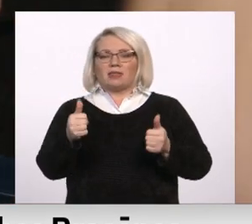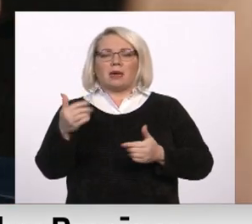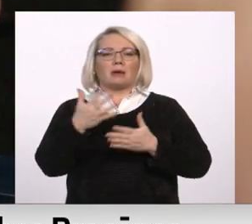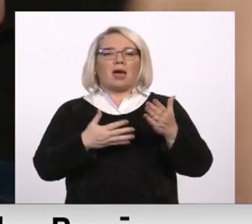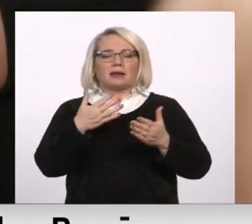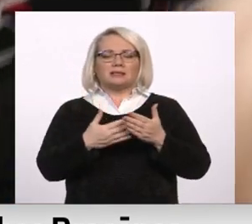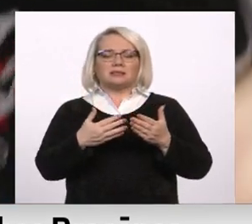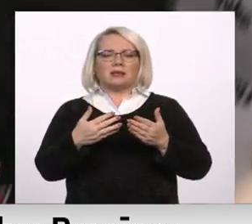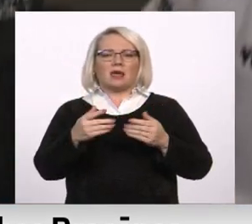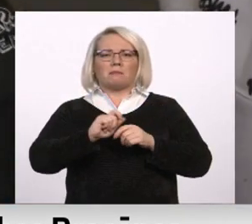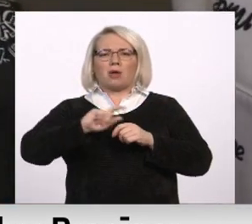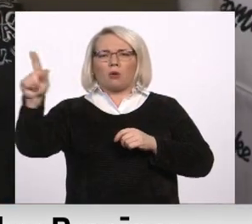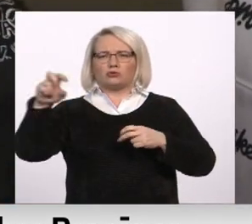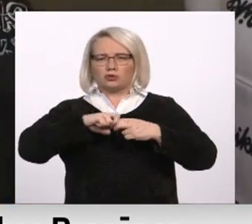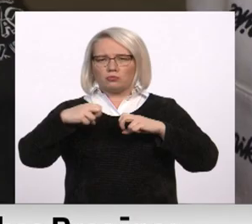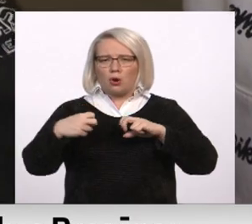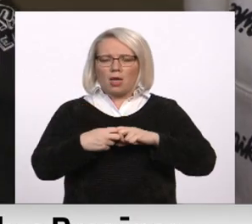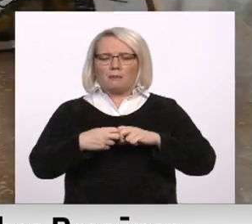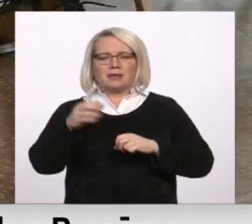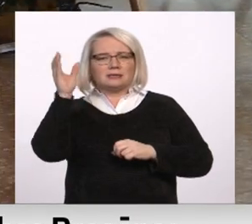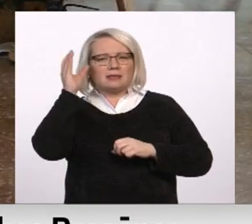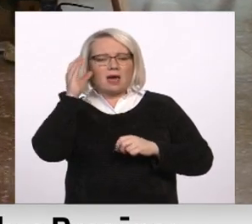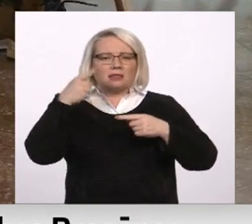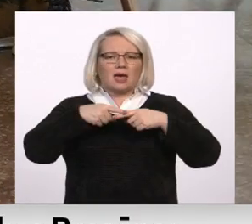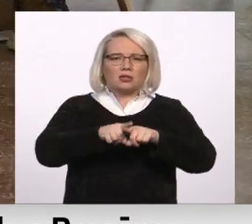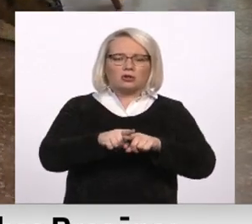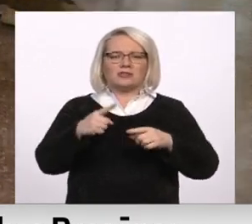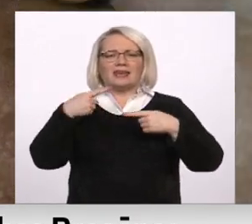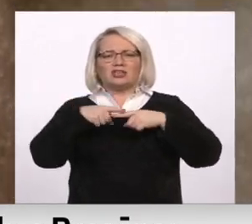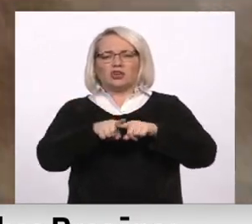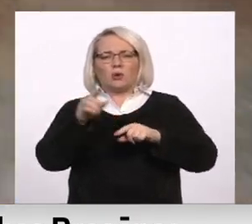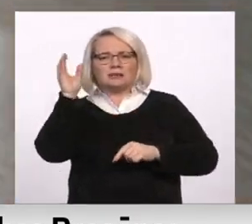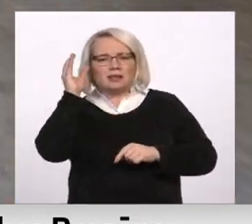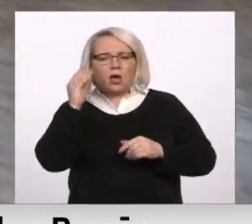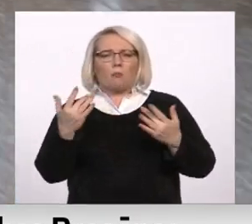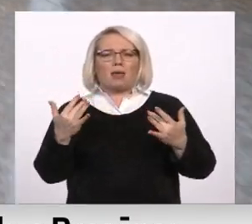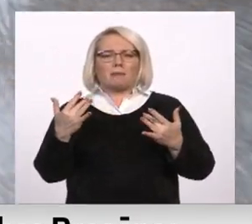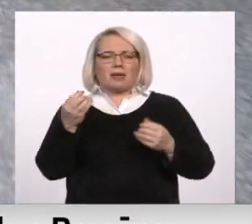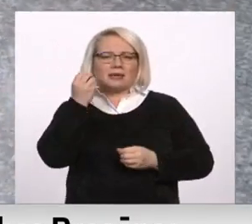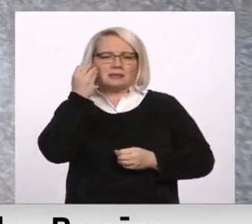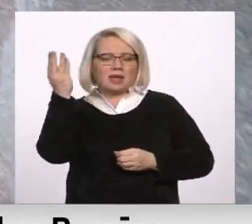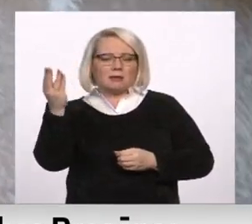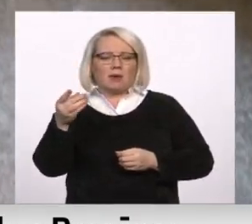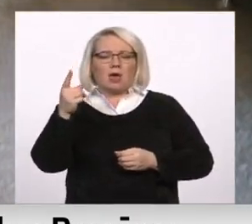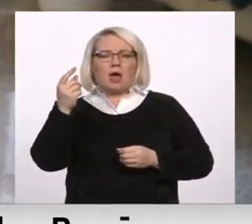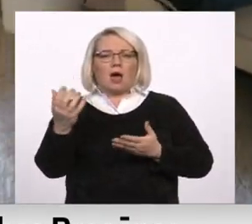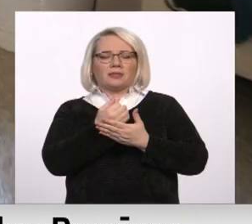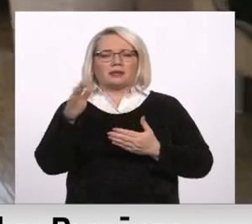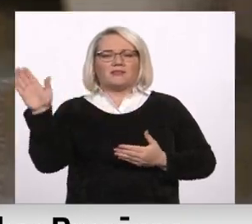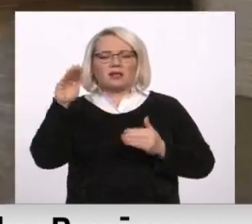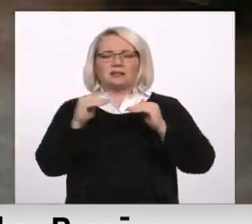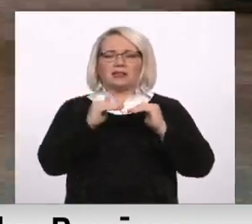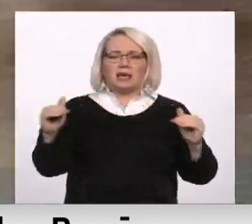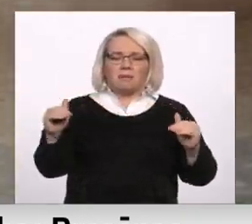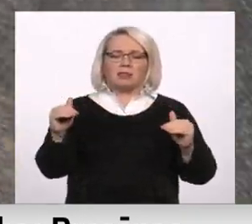ielgušās problēmas zinātnes, tehnoloģiju, inženieru zinātnes un matemātikas izglītībā, rodot valsts līmenī iespēju un motivāciju